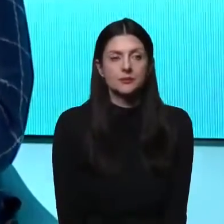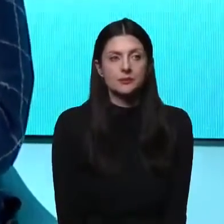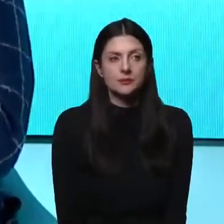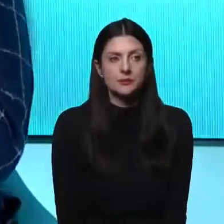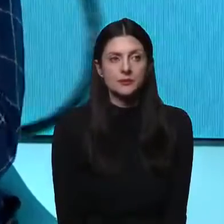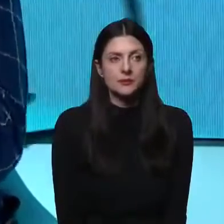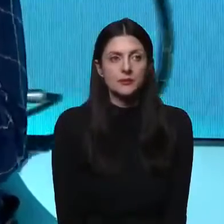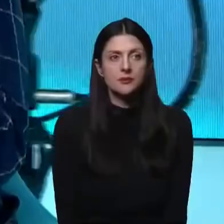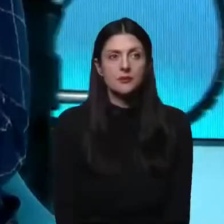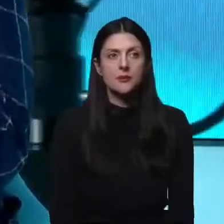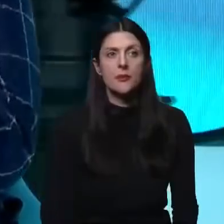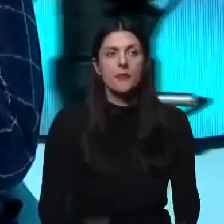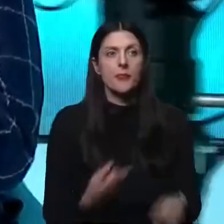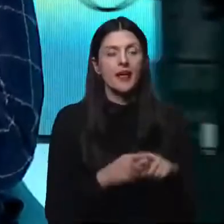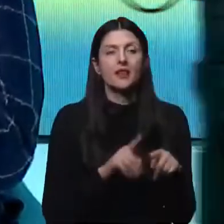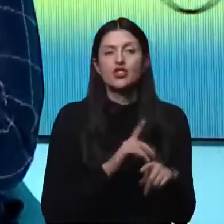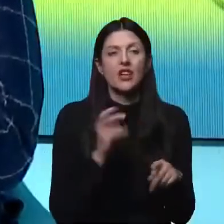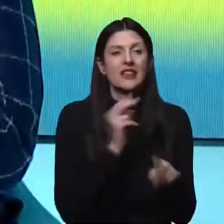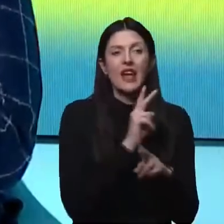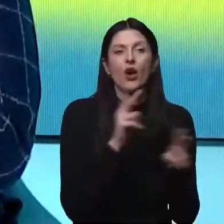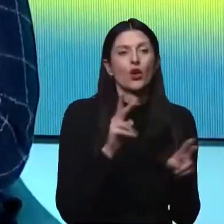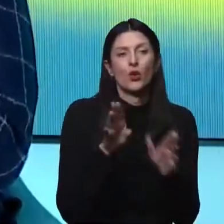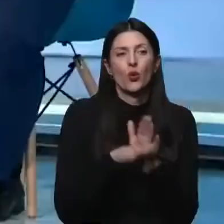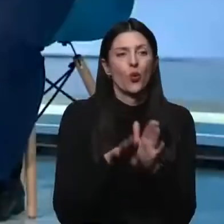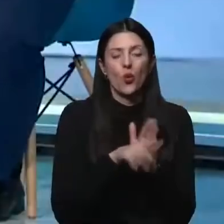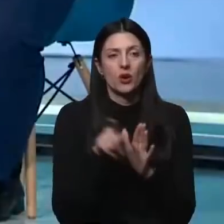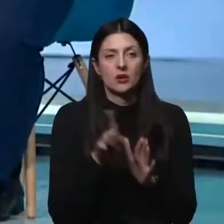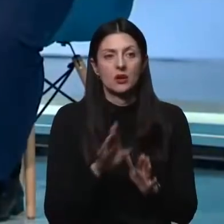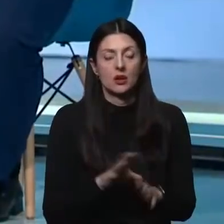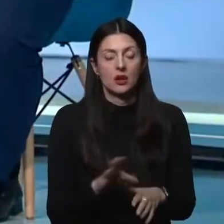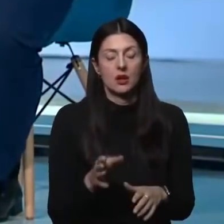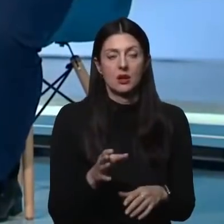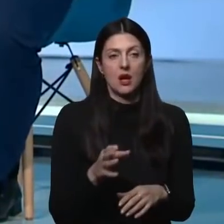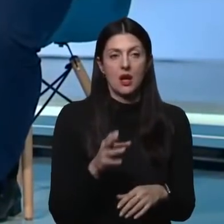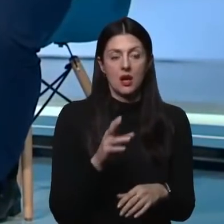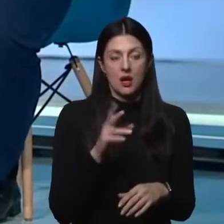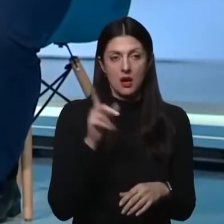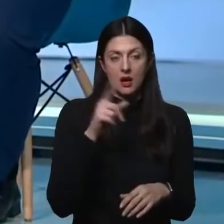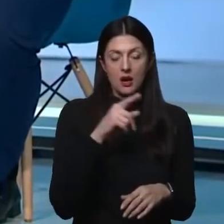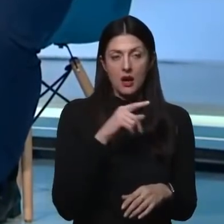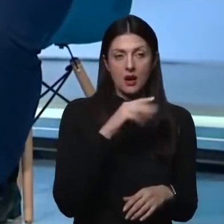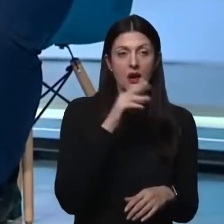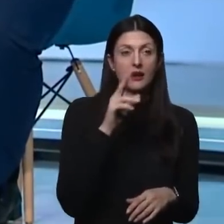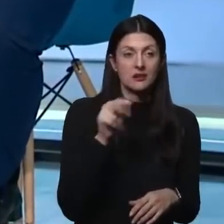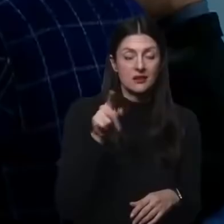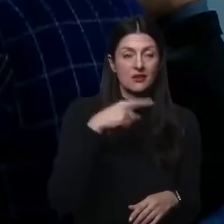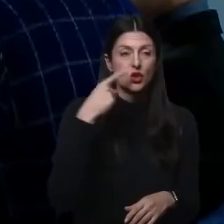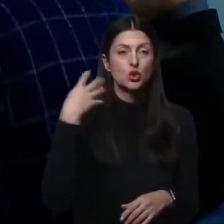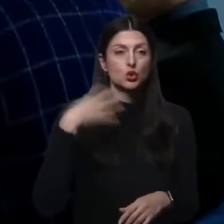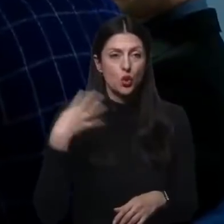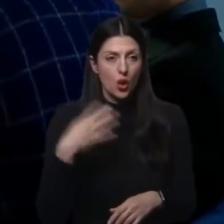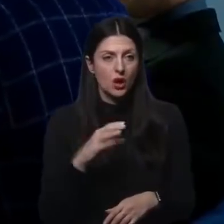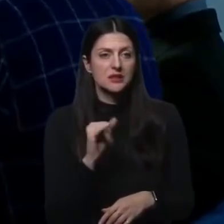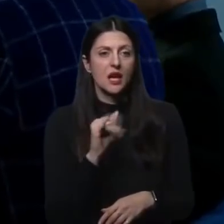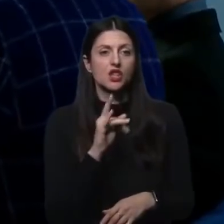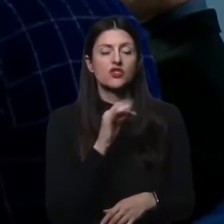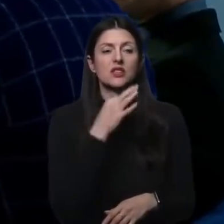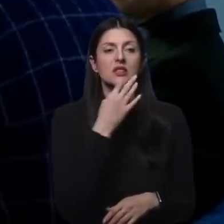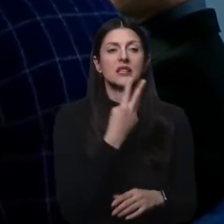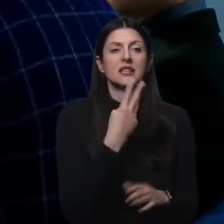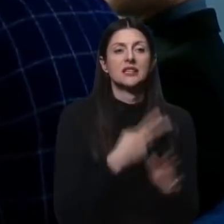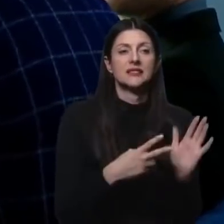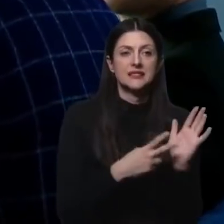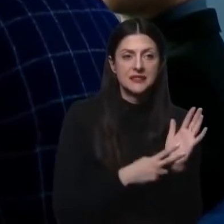это же не кто-то там, это президент. Еще Блинкен, госсекретарь США, 40 миллиардов. Блинкен говорит 40, Саакашвили говорит 37.